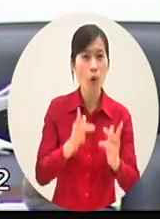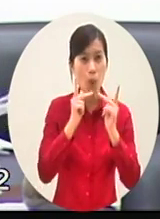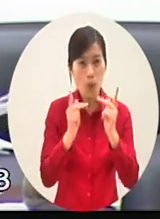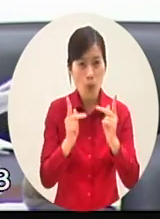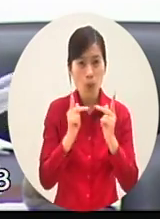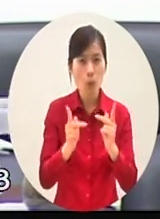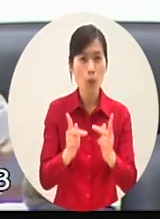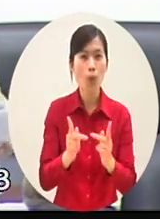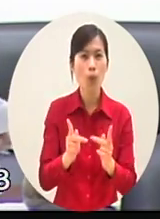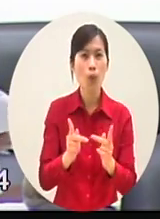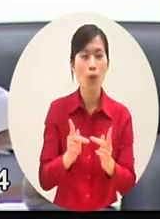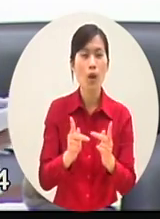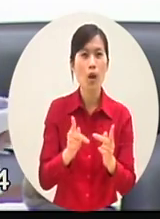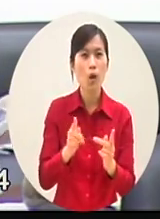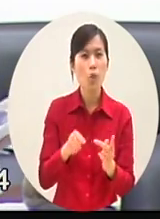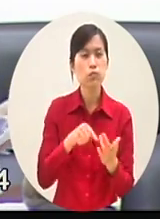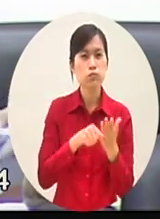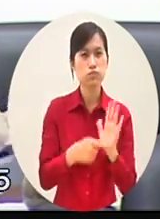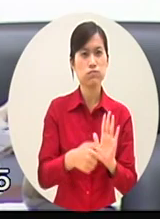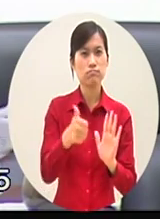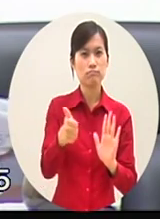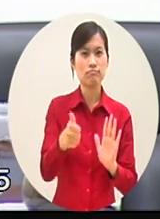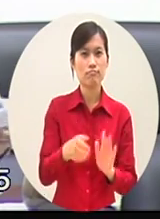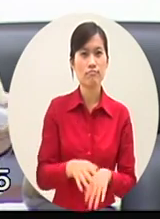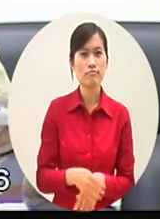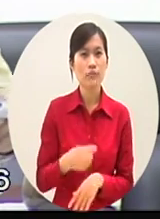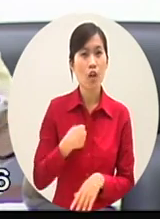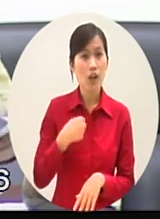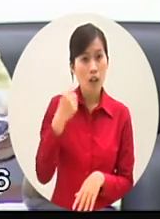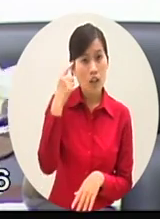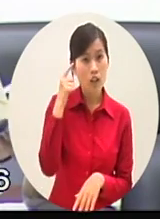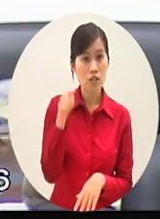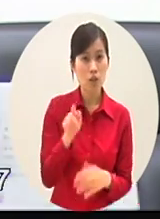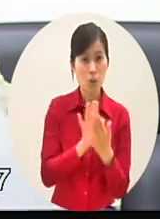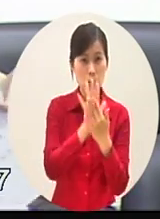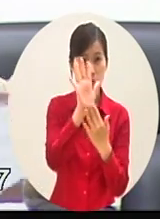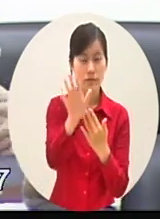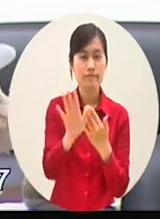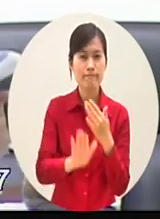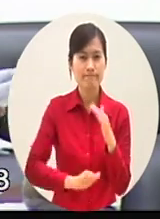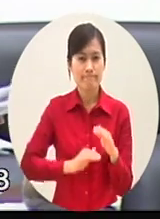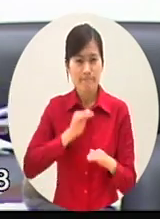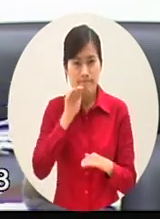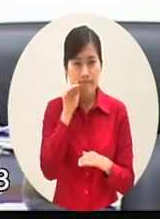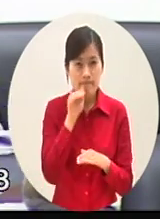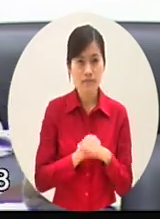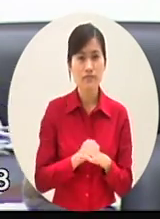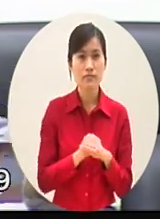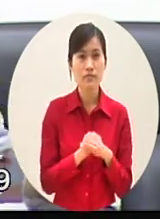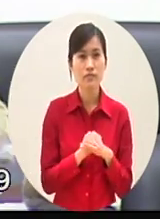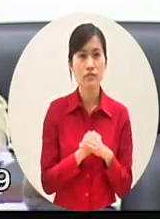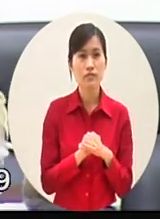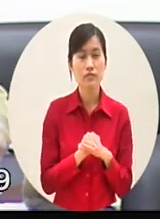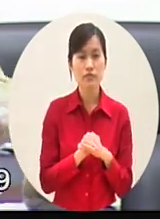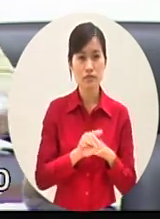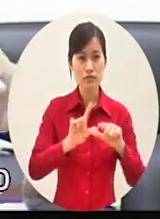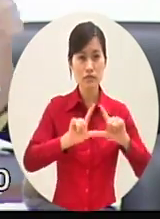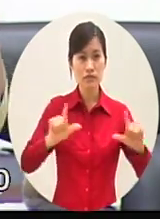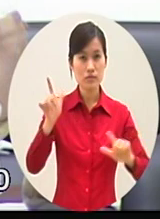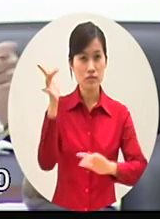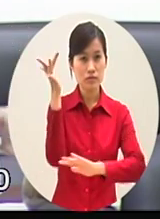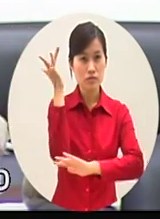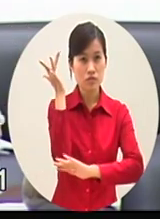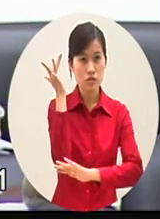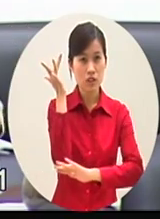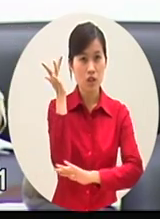可以在这里呈现，所以这一个是可以未来成为哈、哦、我们的大树的